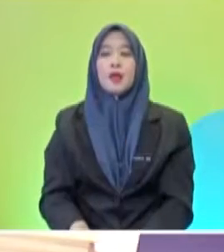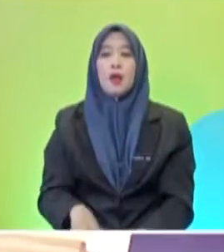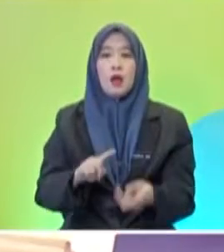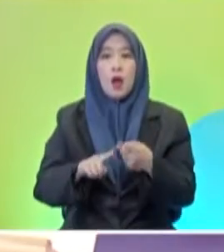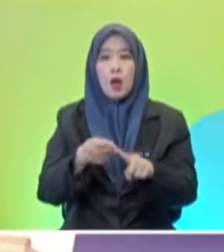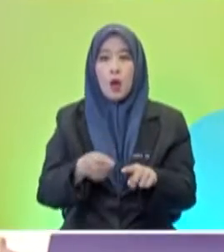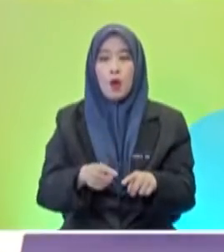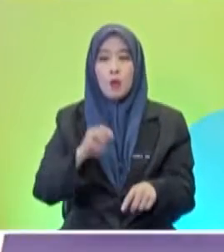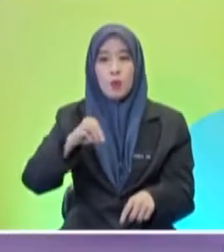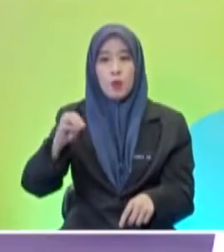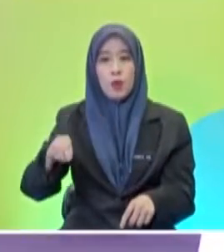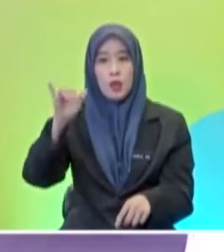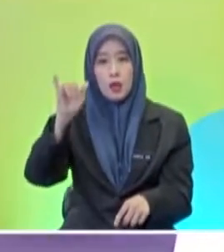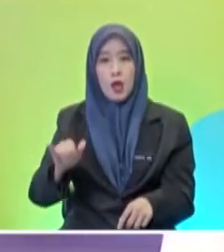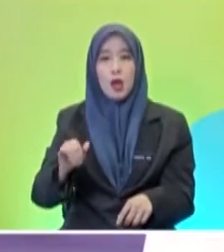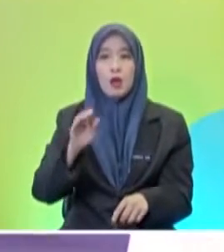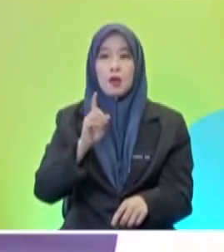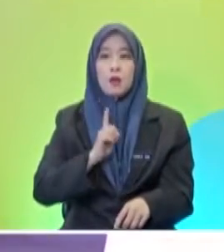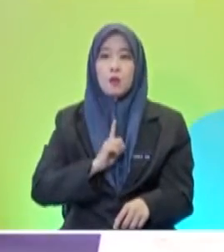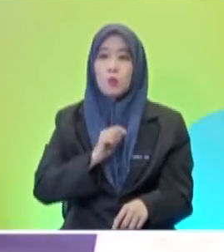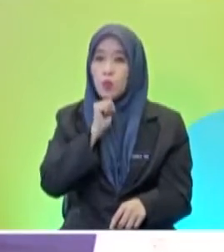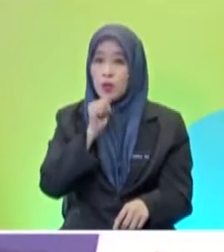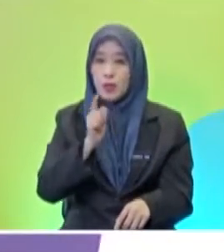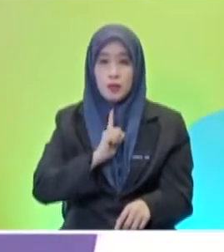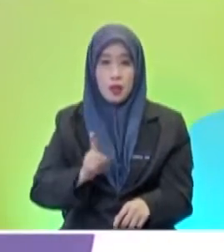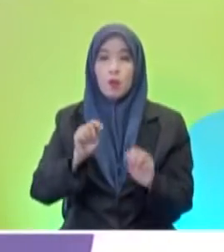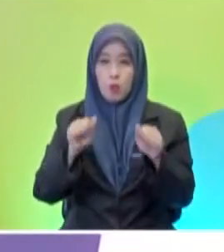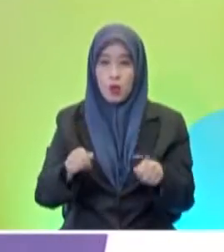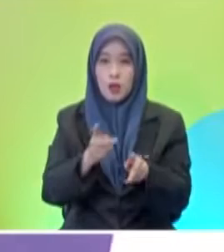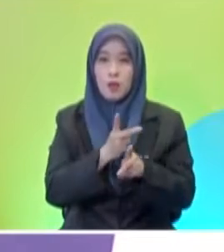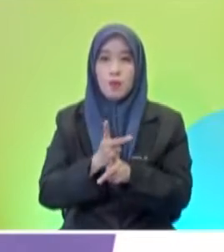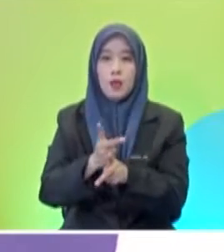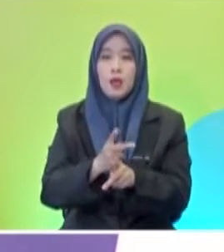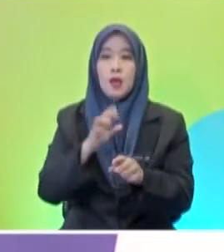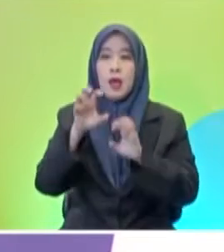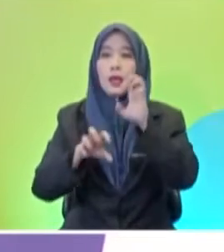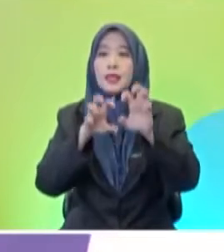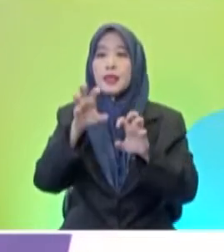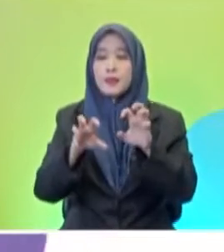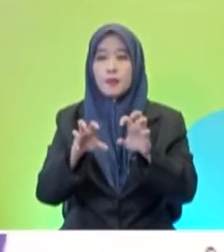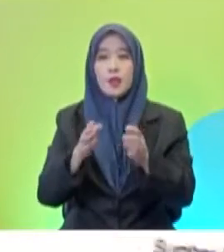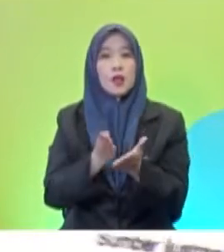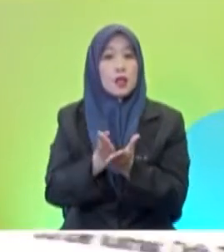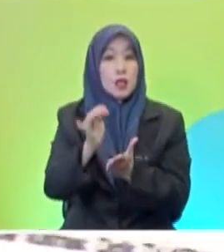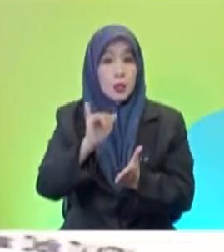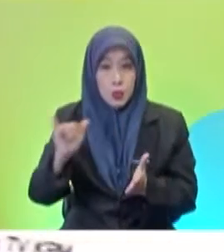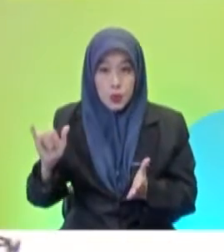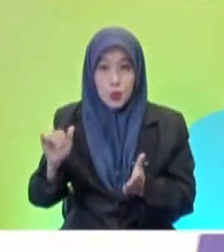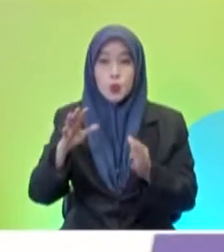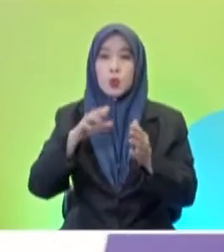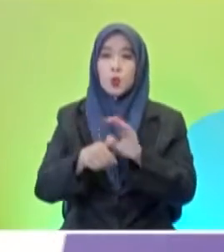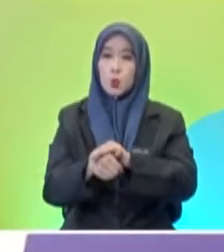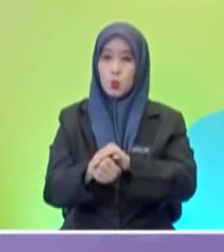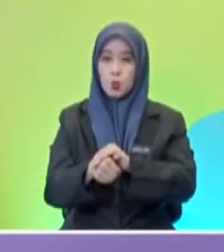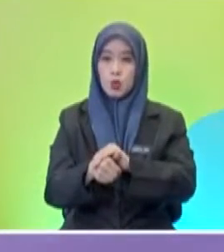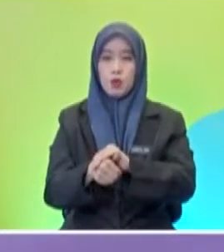kawan-kawan atau murid-murid yang bukan beragama Islam boleh bela anjing. Okey. Seterusnya. Kura-kura. Abang